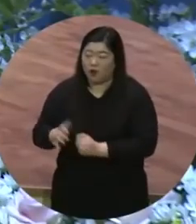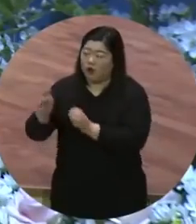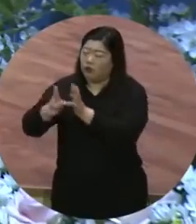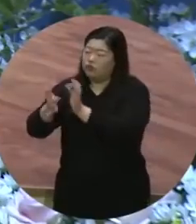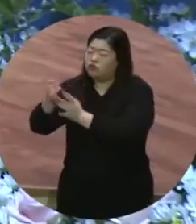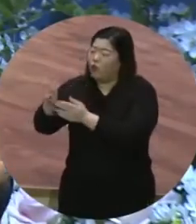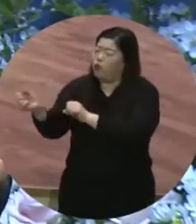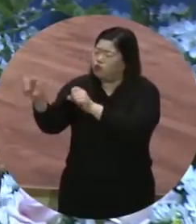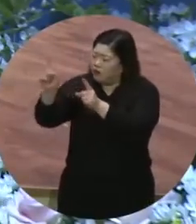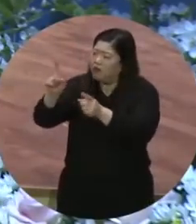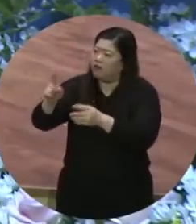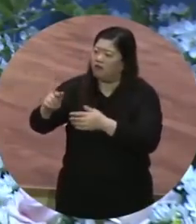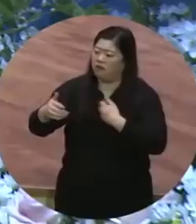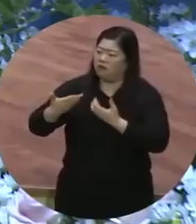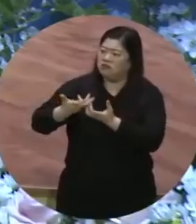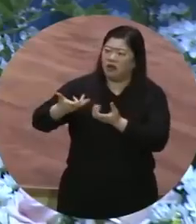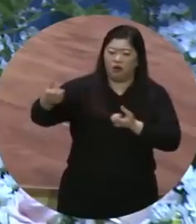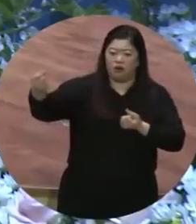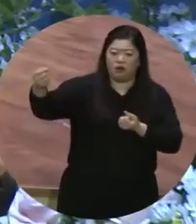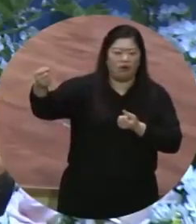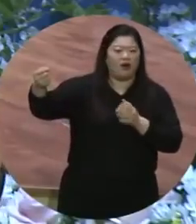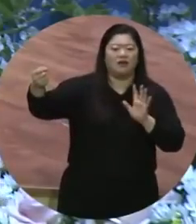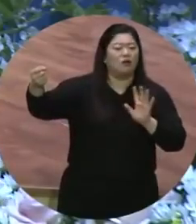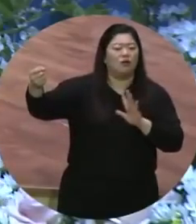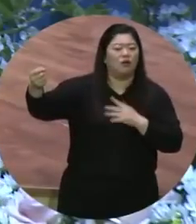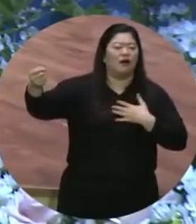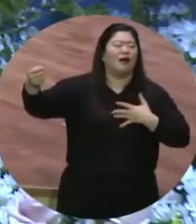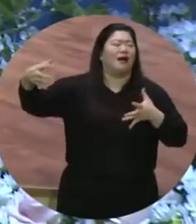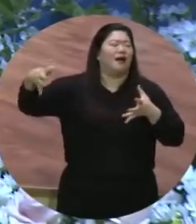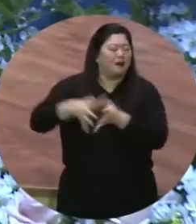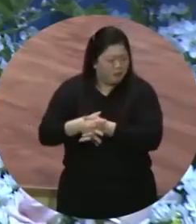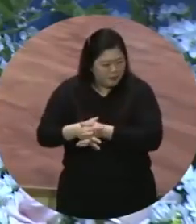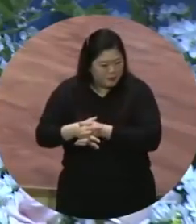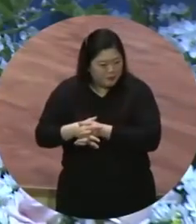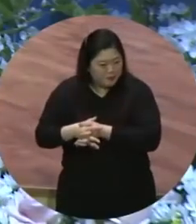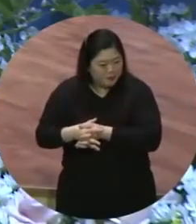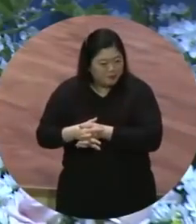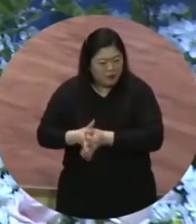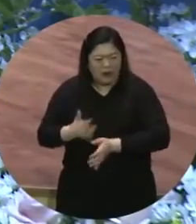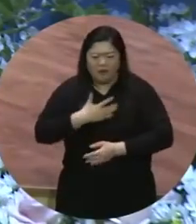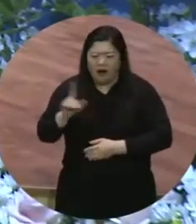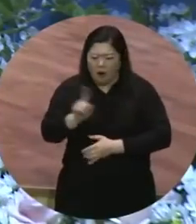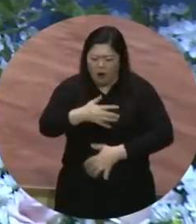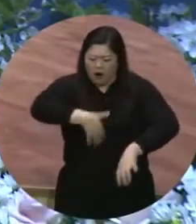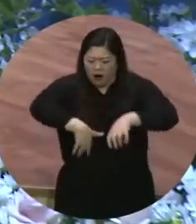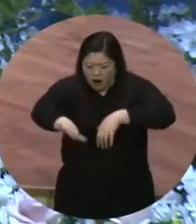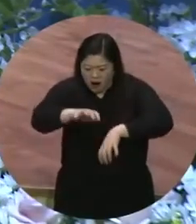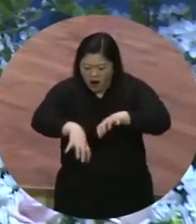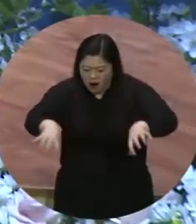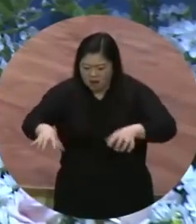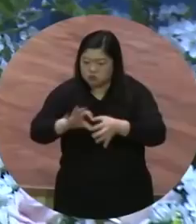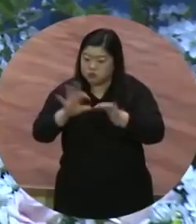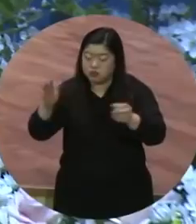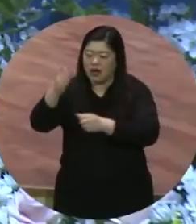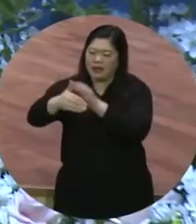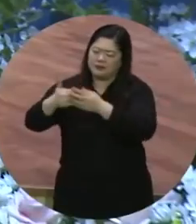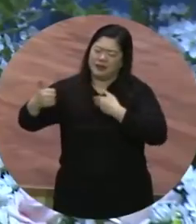그야말로 불 가운데도 물 가운데도 어디를 가든지 주님은 나와 함께